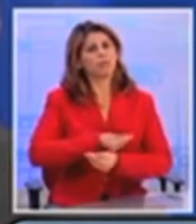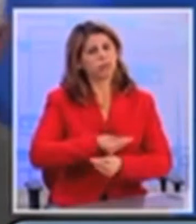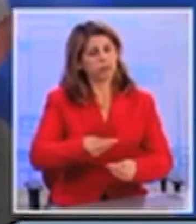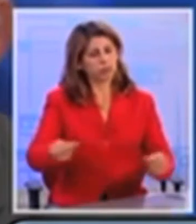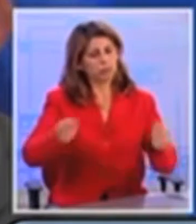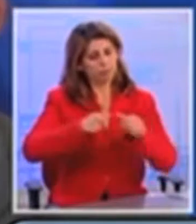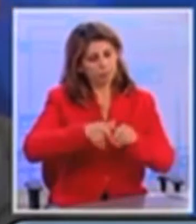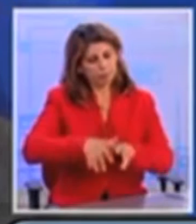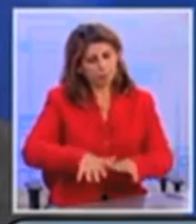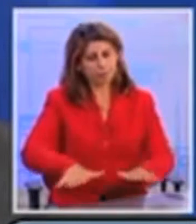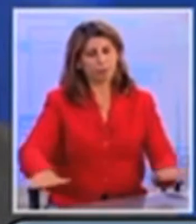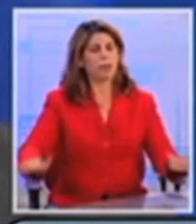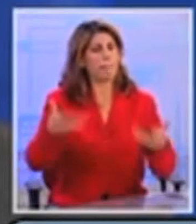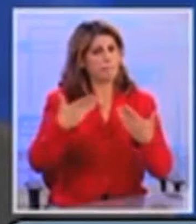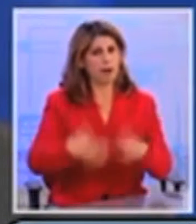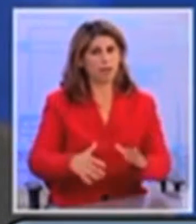Il est disponible